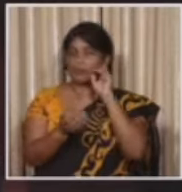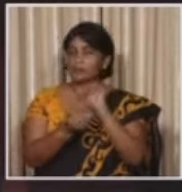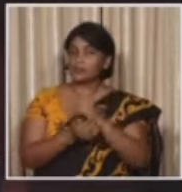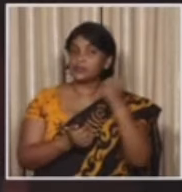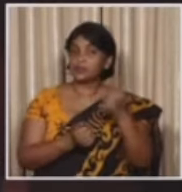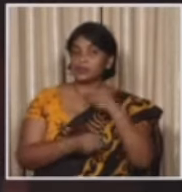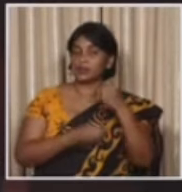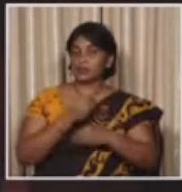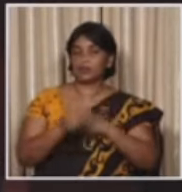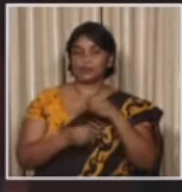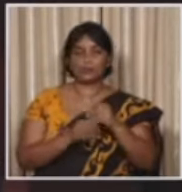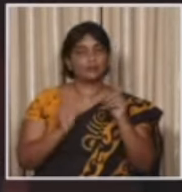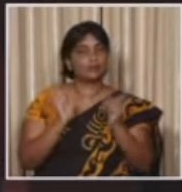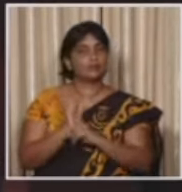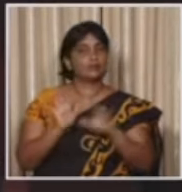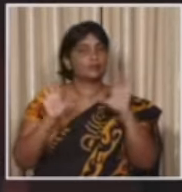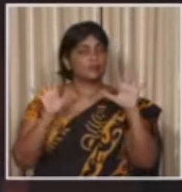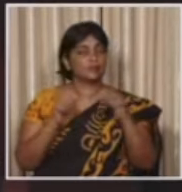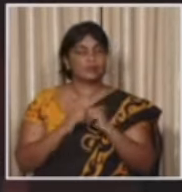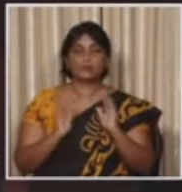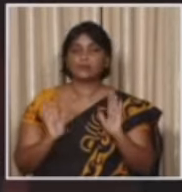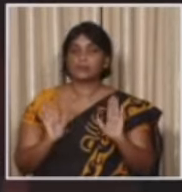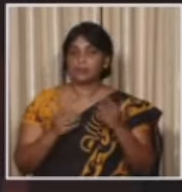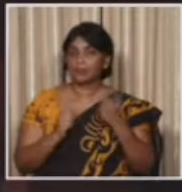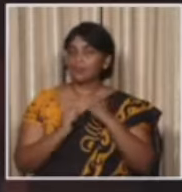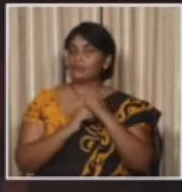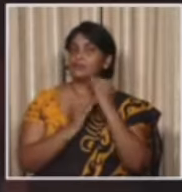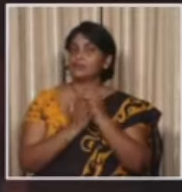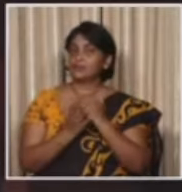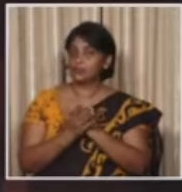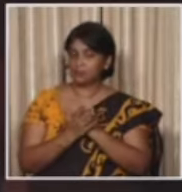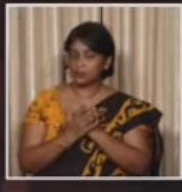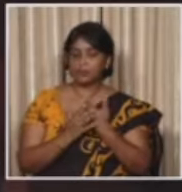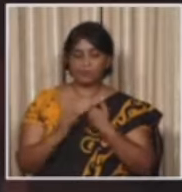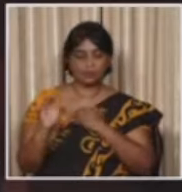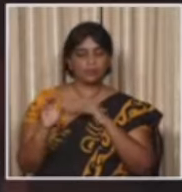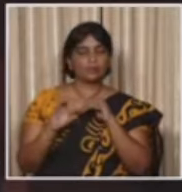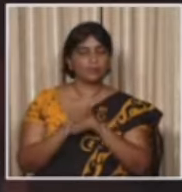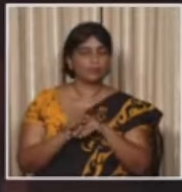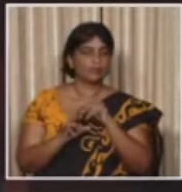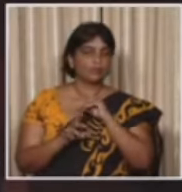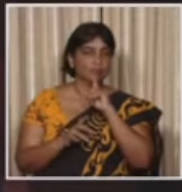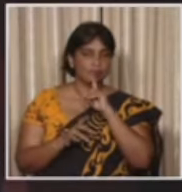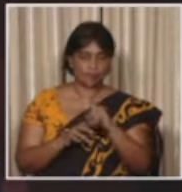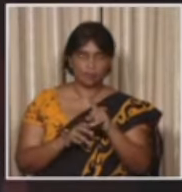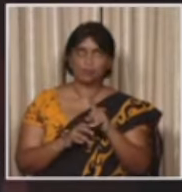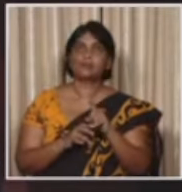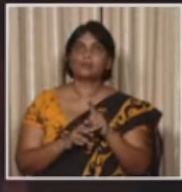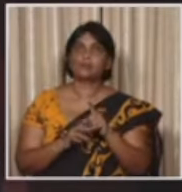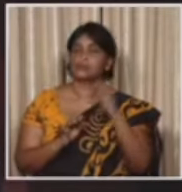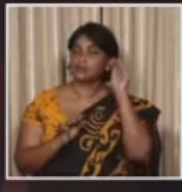නව ව්‍යවසායකින් ලක්ෂ 10ක් බිහි කරන වැඩසටහනකට අපි ප්‍රවේශ වෙනවා කියලා ප්‍රකාශ කරනවා.